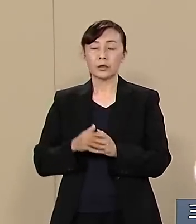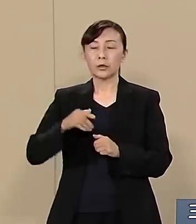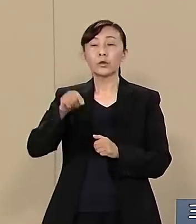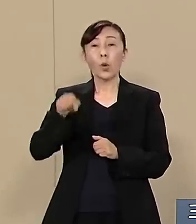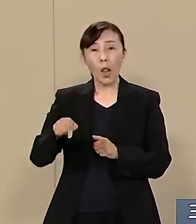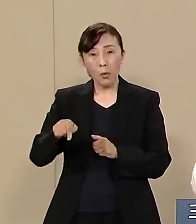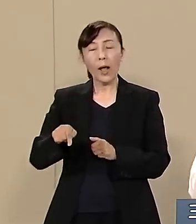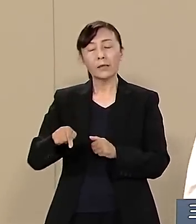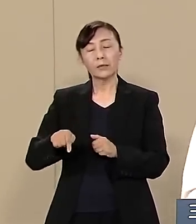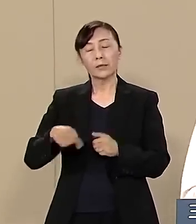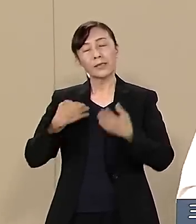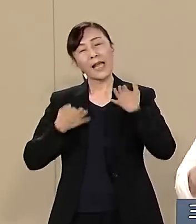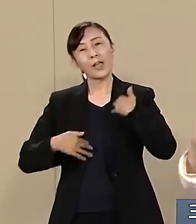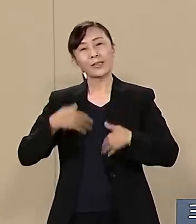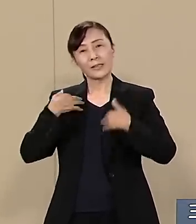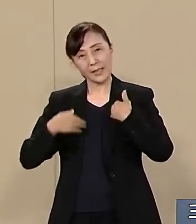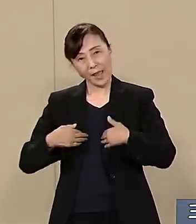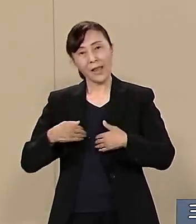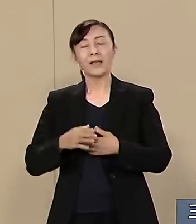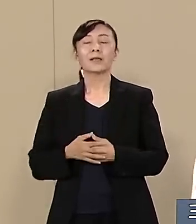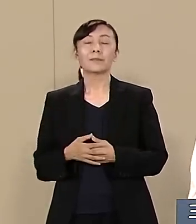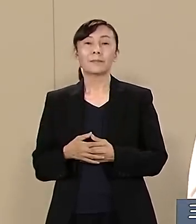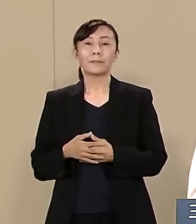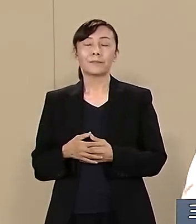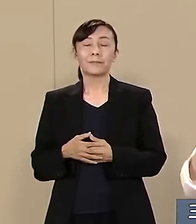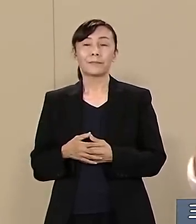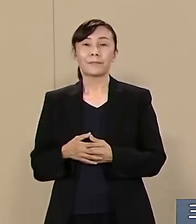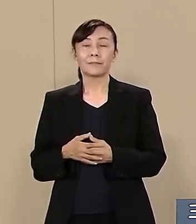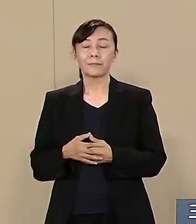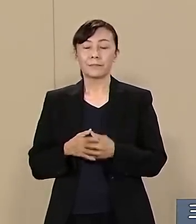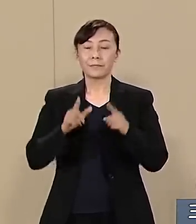スクランブルはユッカ違いってな